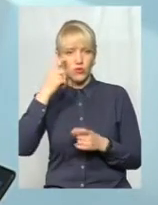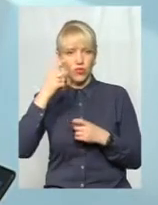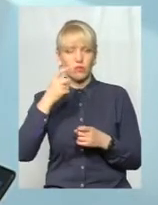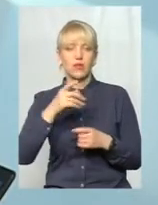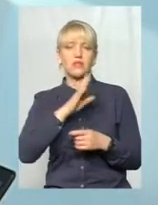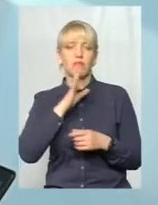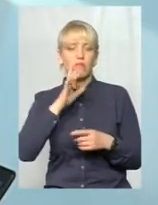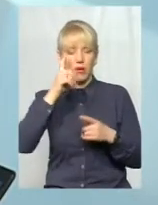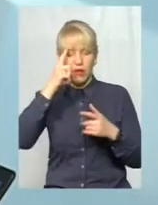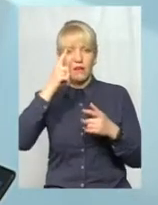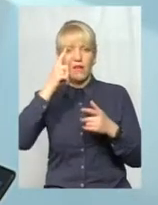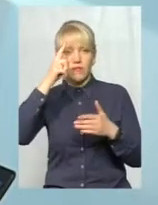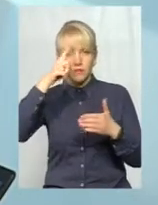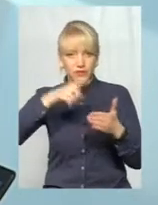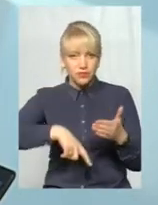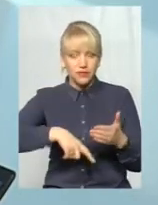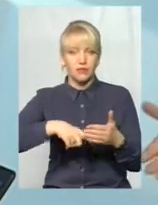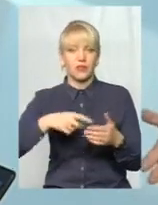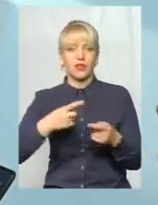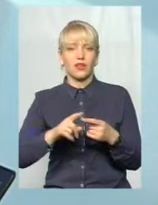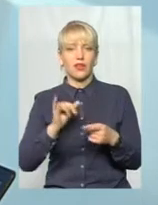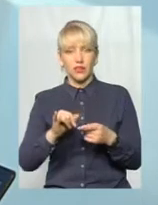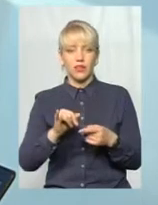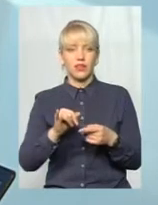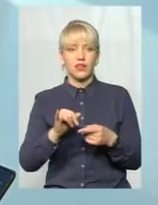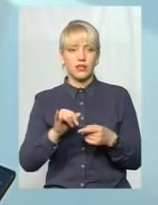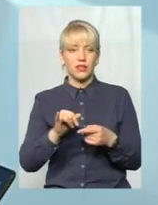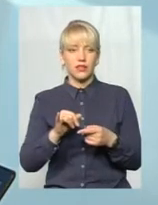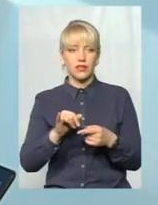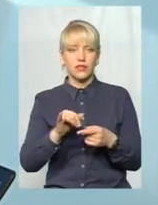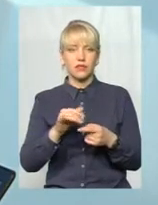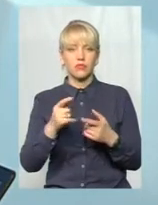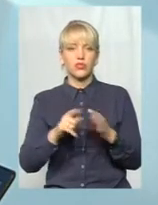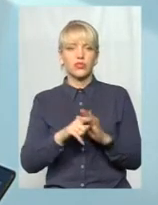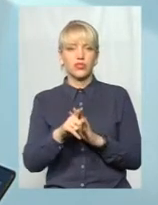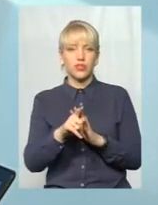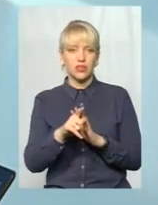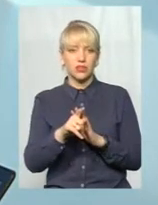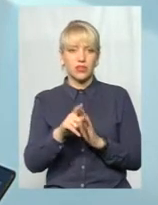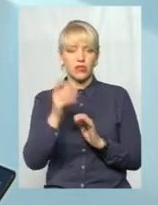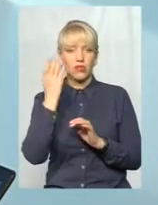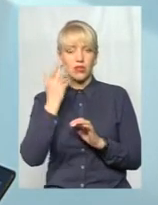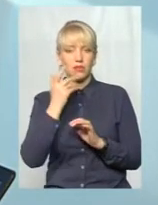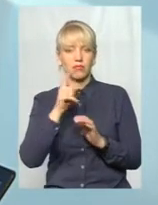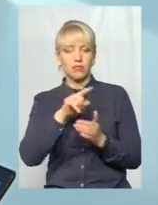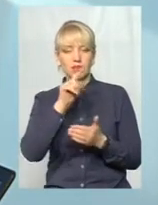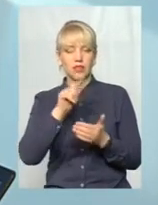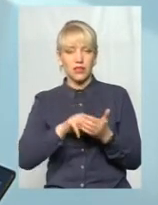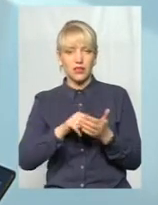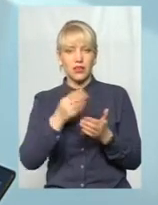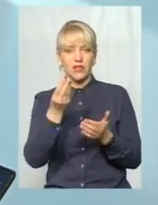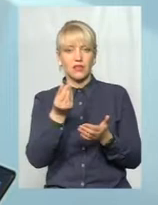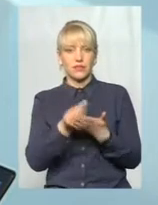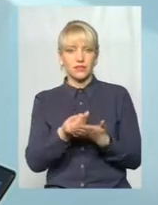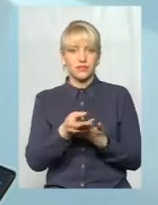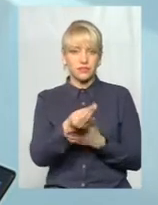вірить, дійсно підтверджуються певні фамілії або певні дії або обставини, і вони хапаються. І потім, коли стає питання викупу